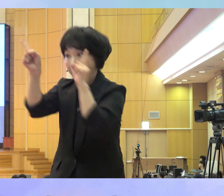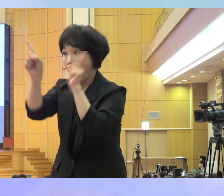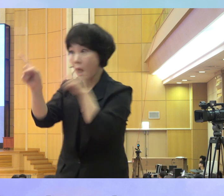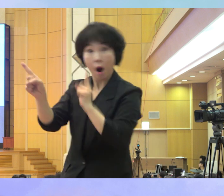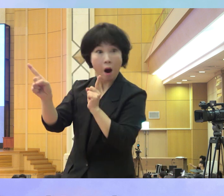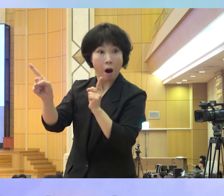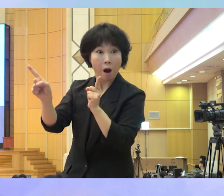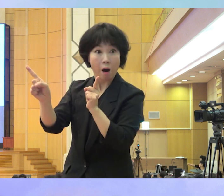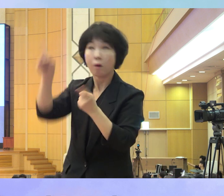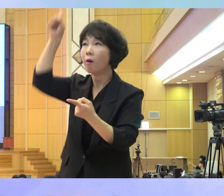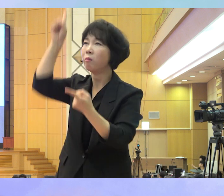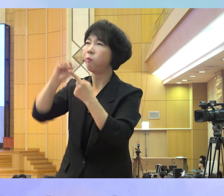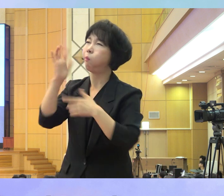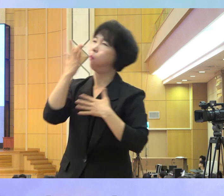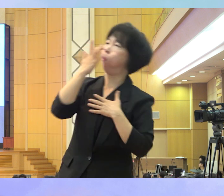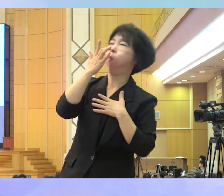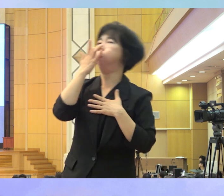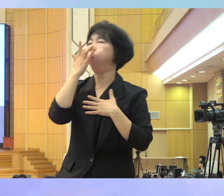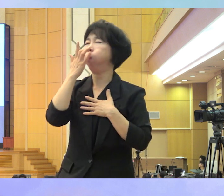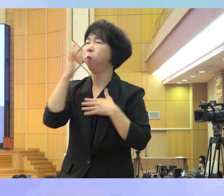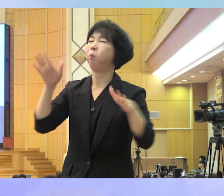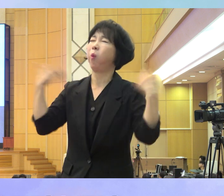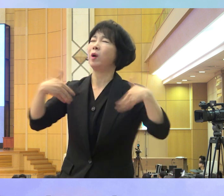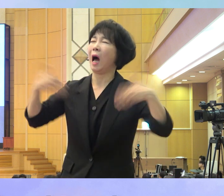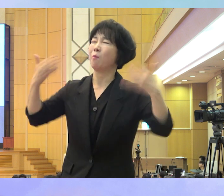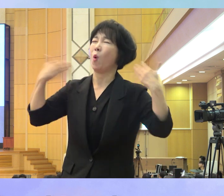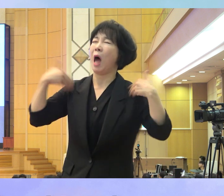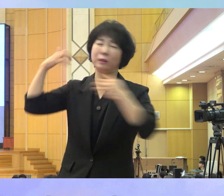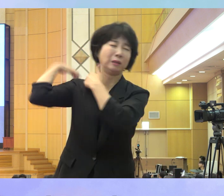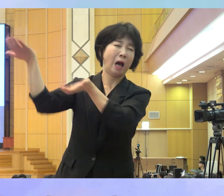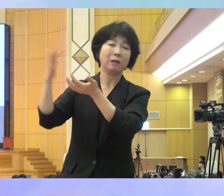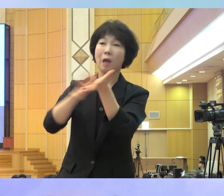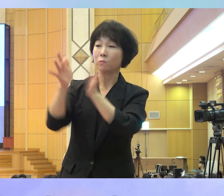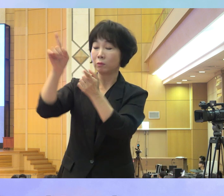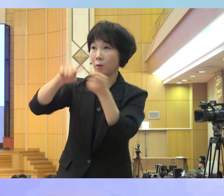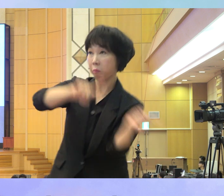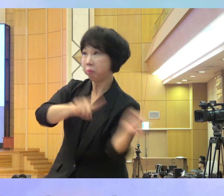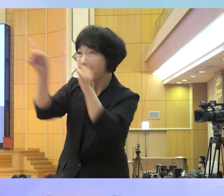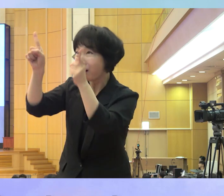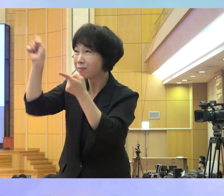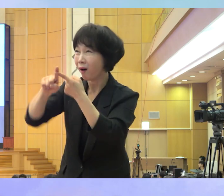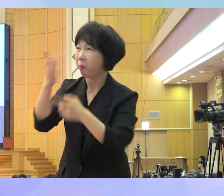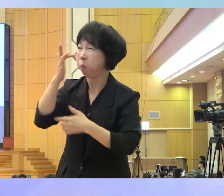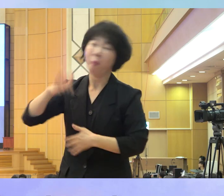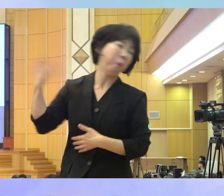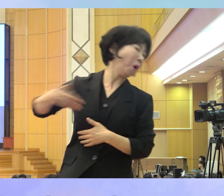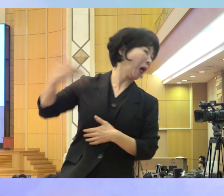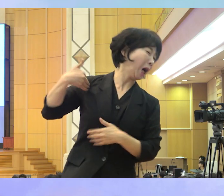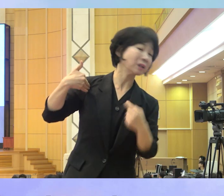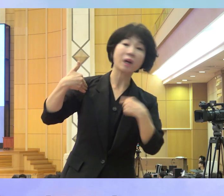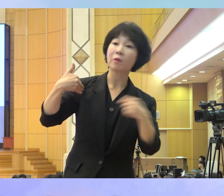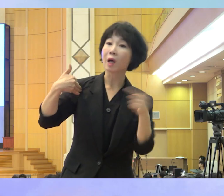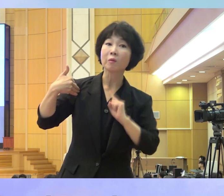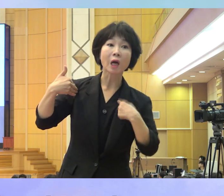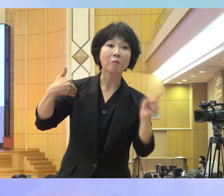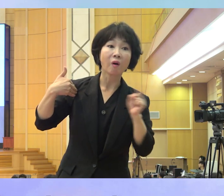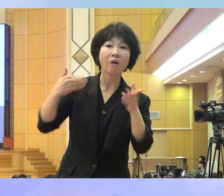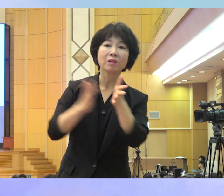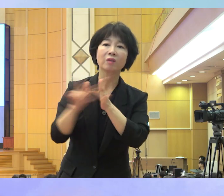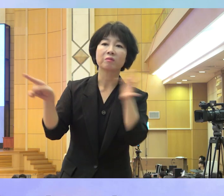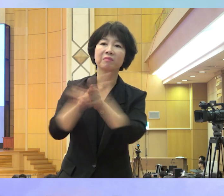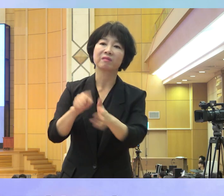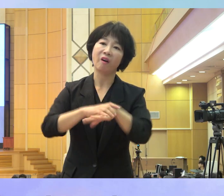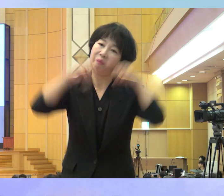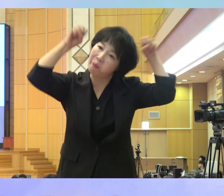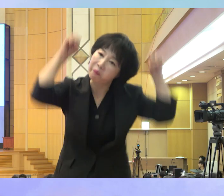말씀을 모르고 부활이라는 사실을 모르면 그 사람은 예수를 헛믿는 거라고 그랬어요. 그건